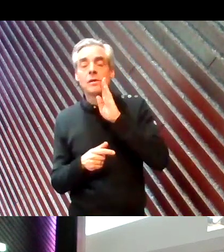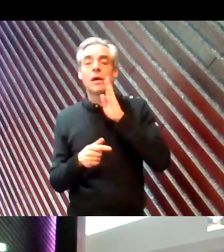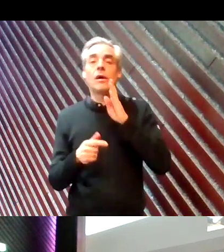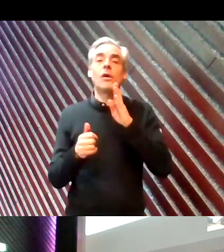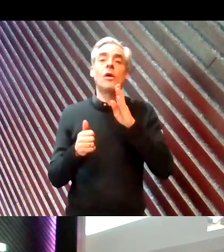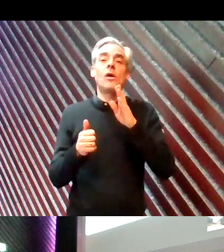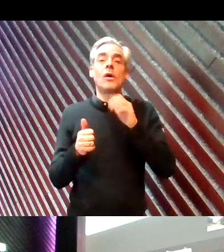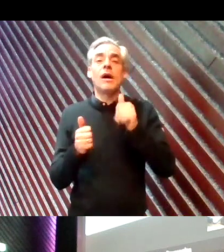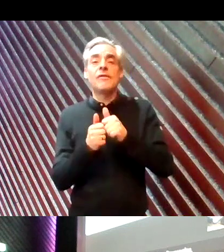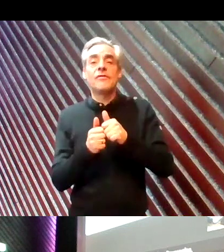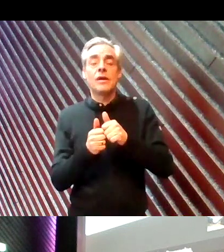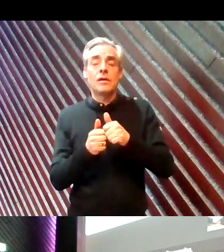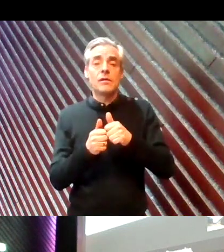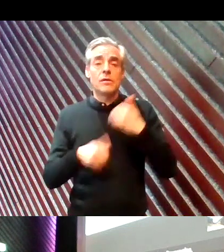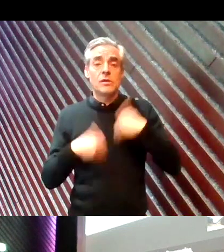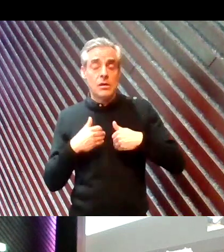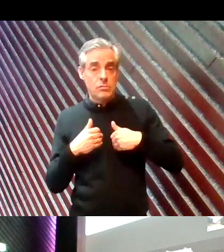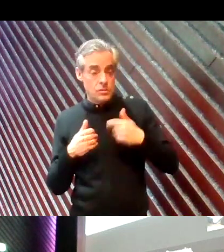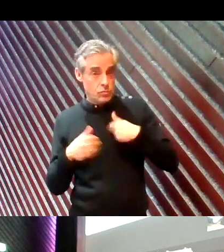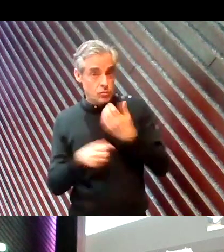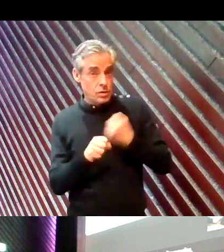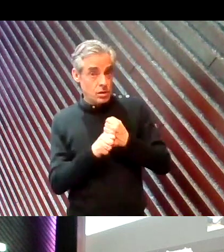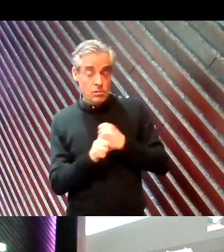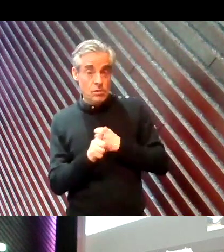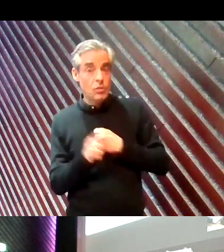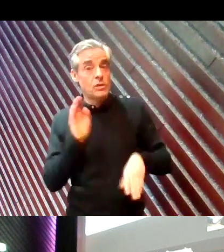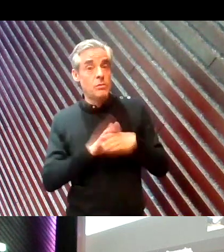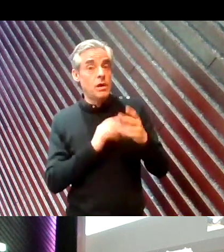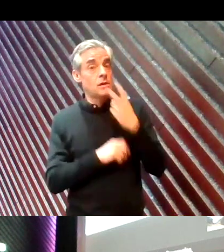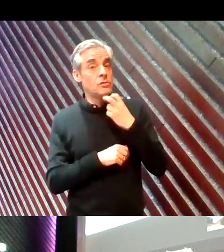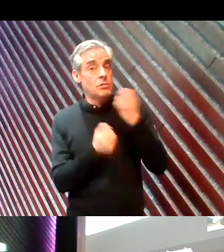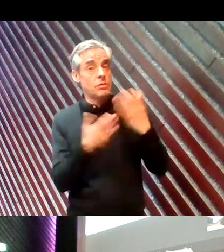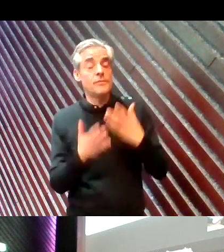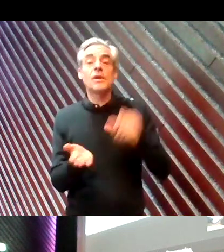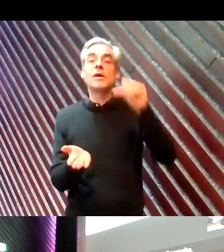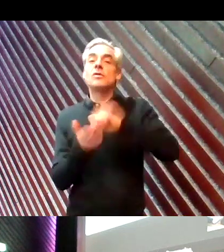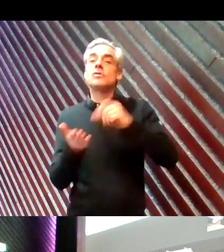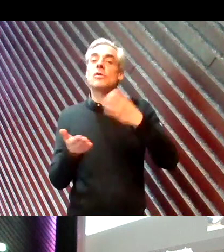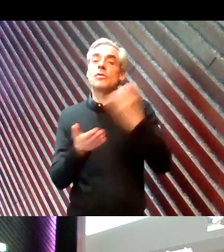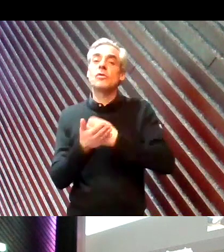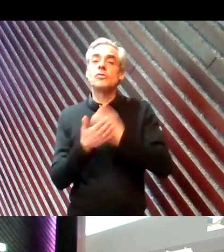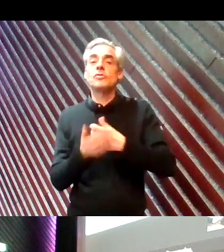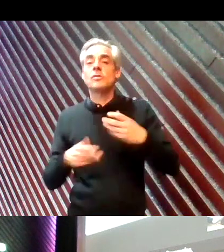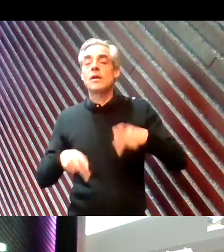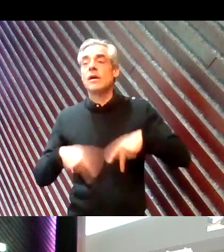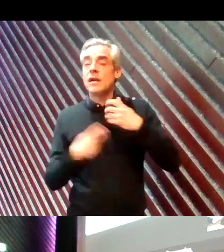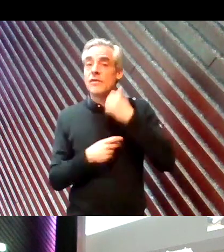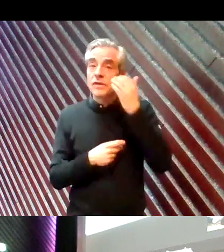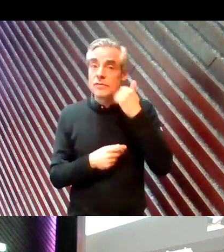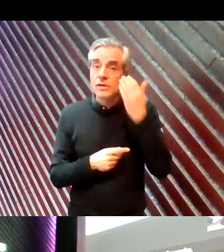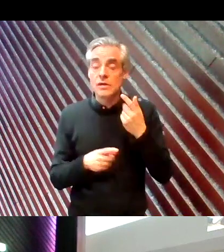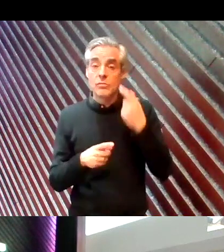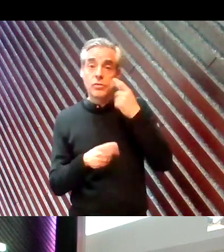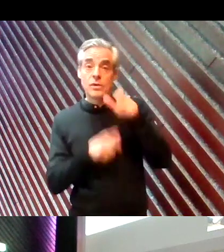des parents en situation de handicap. Ce n pas nous qu ont montré. Initiative citoyenne. Une centre ressource à des effectifs comme dire intimes et sexuelles